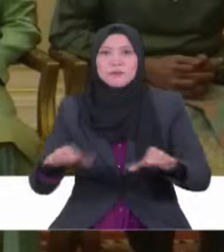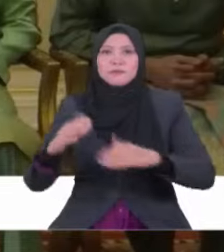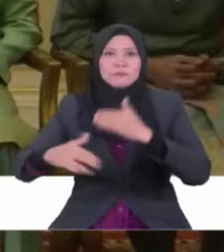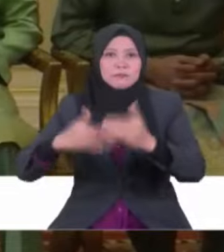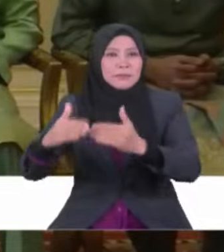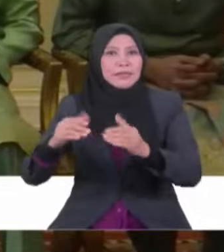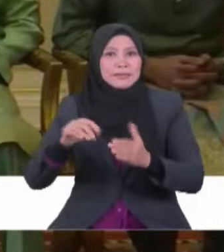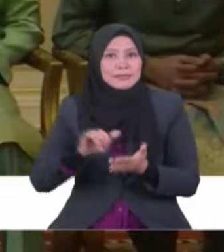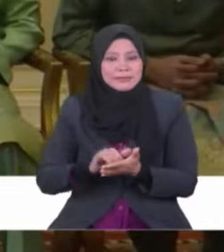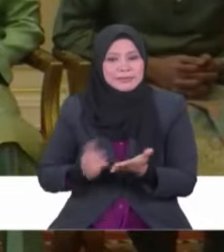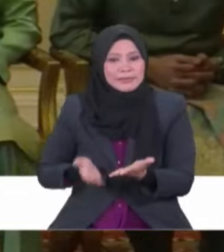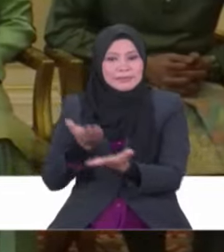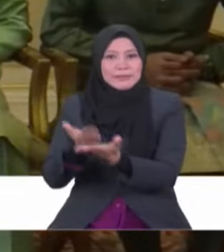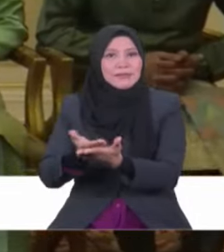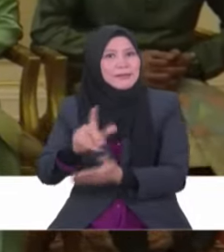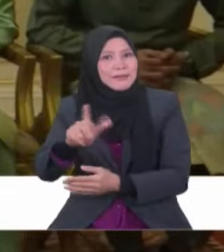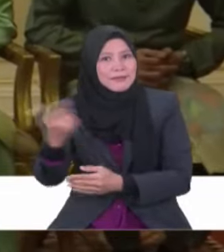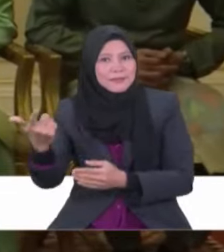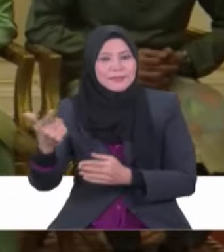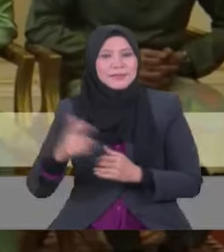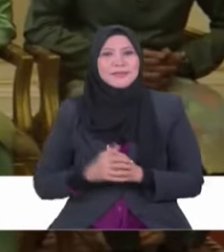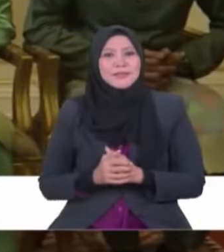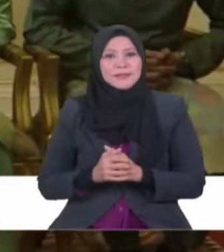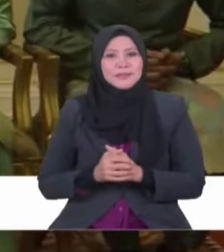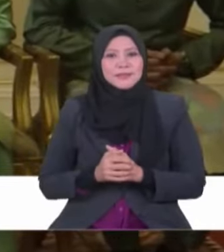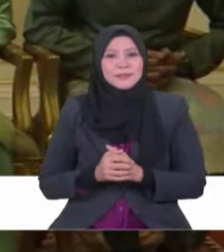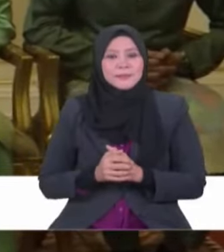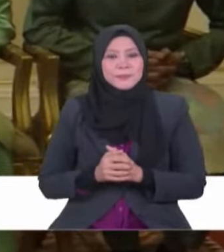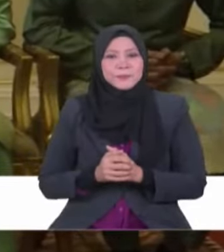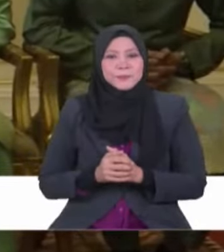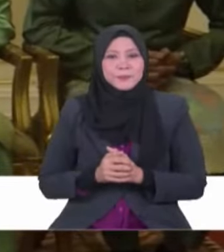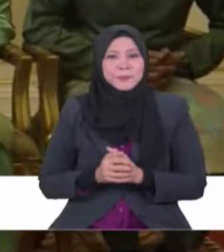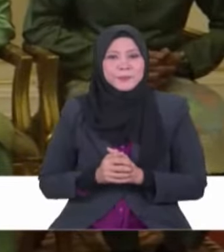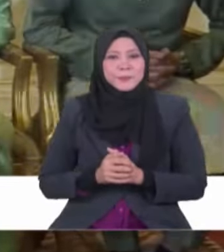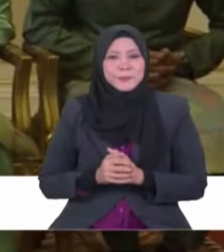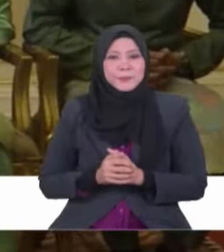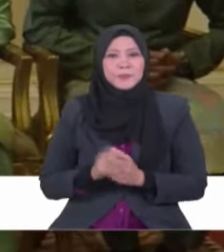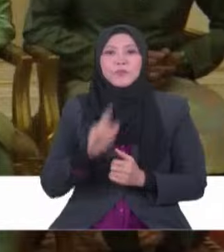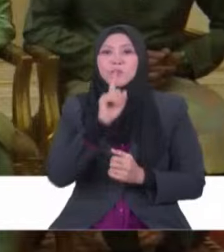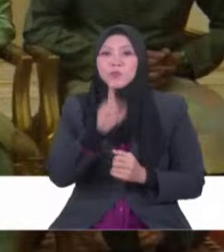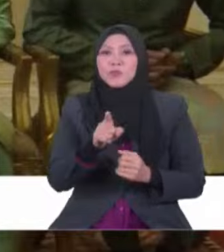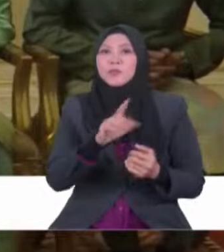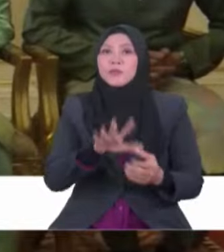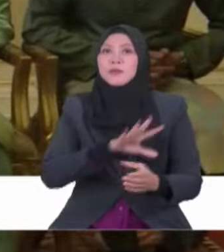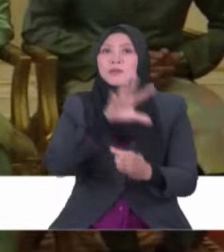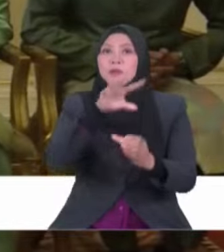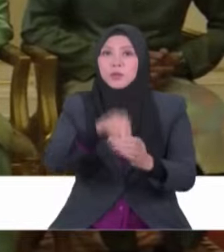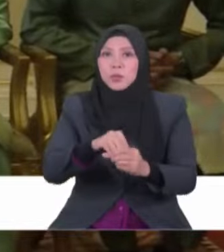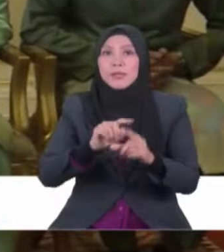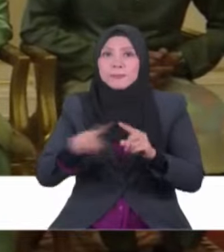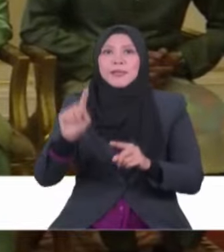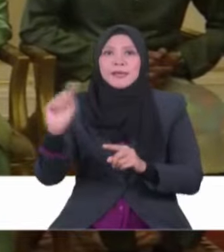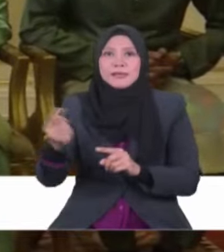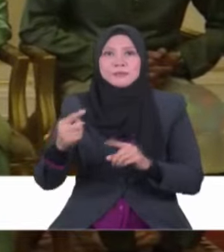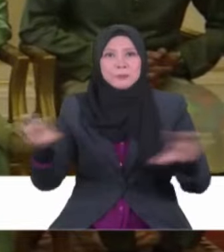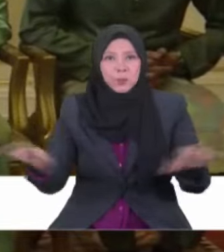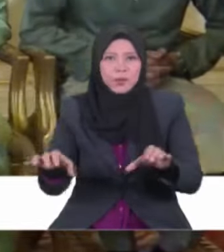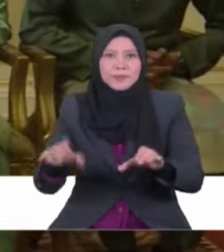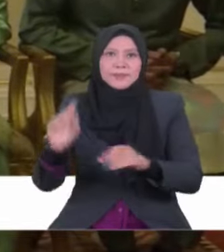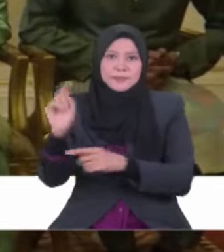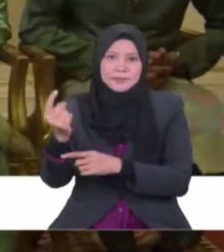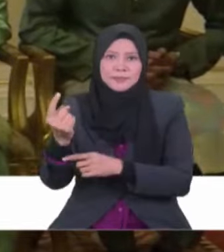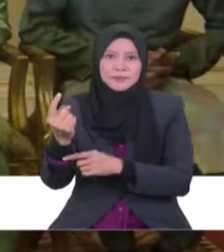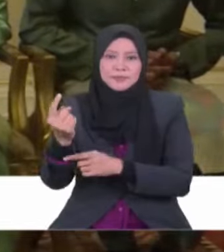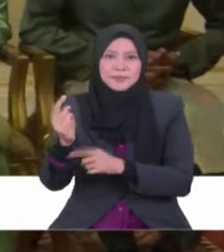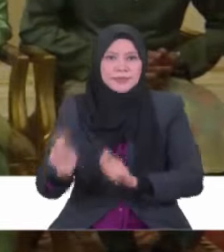yang lain daripada yang lain. Kerana perkara itu sudah termasuk, hanya kita laksanakan saja. Dan kalau